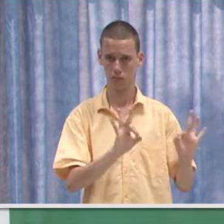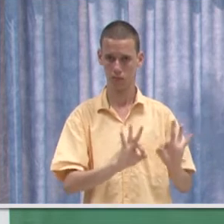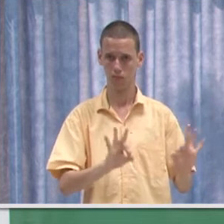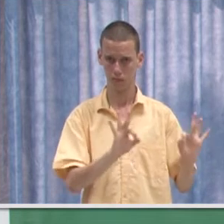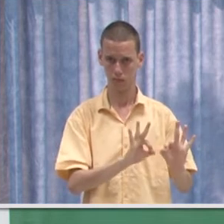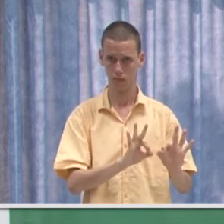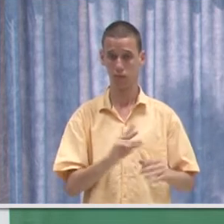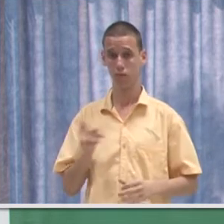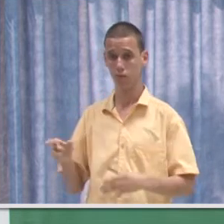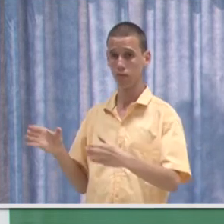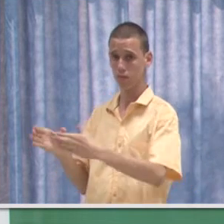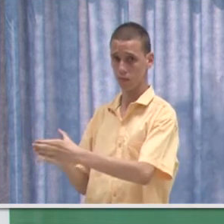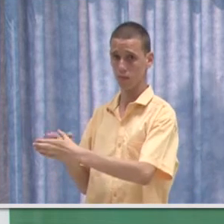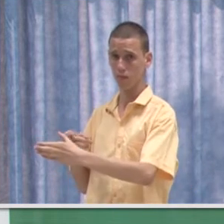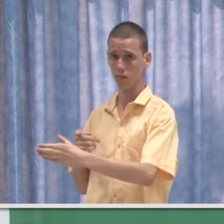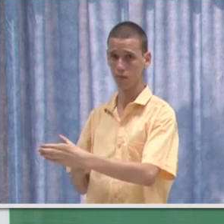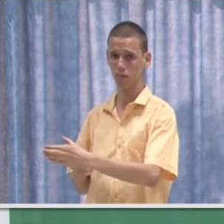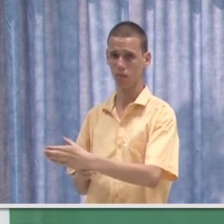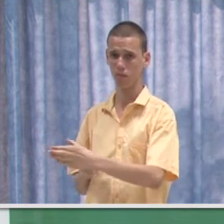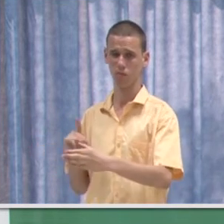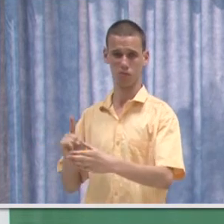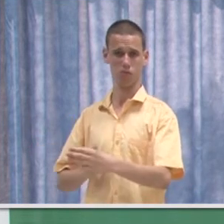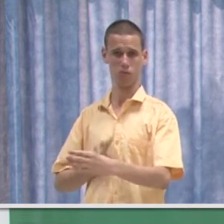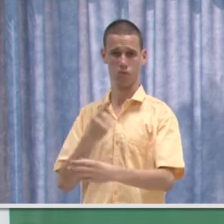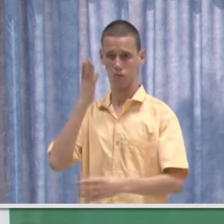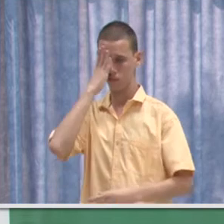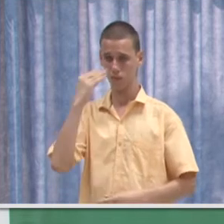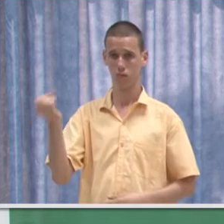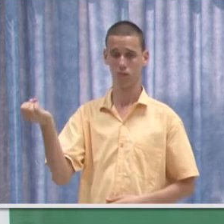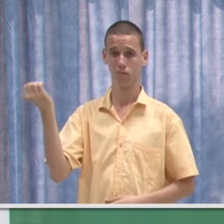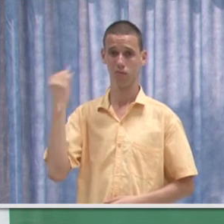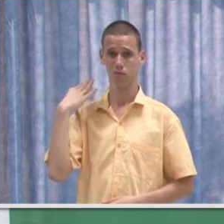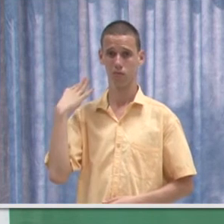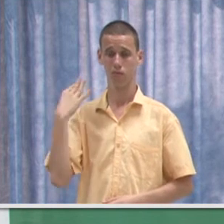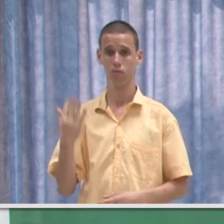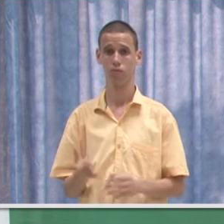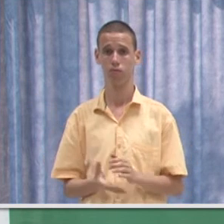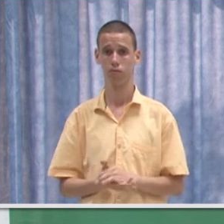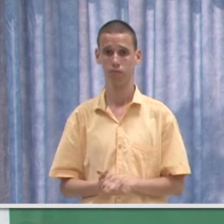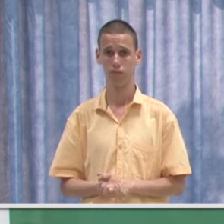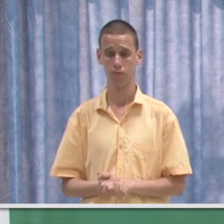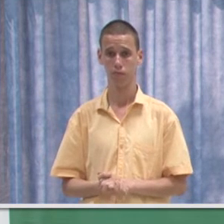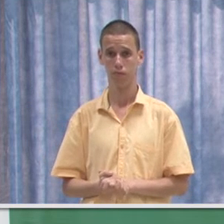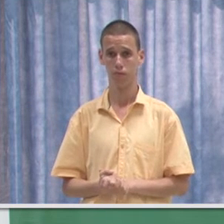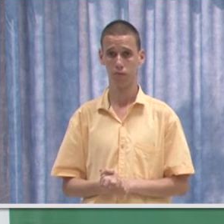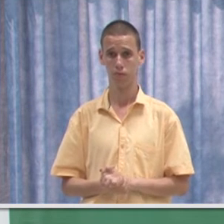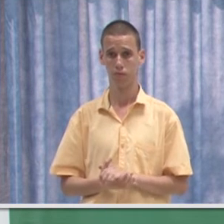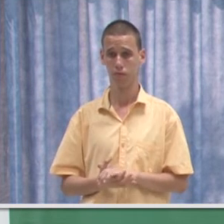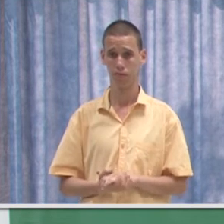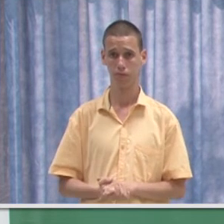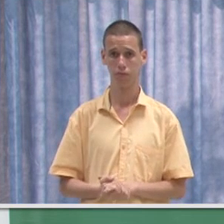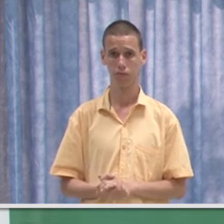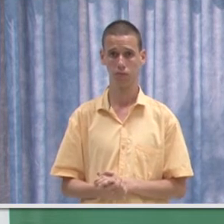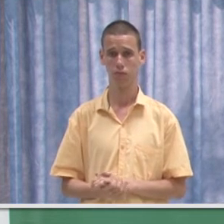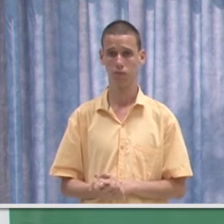qui restait, il bon qui choisit pour autres, pas respecter sa bonne régulation. Mon quoi